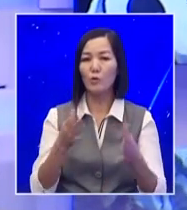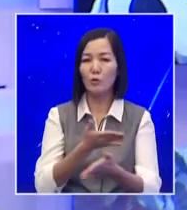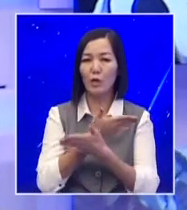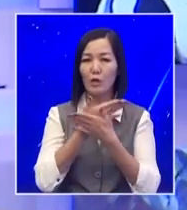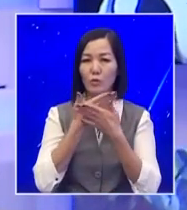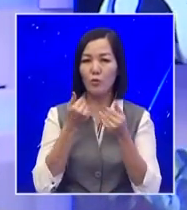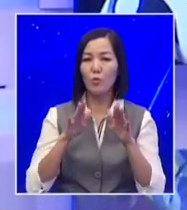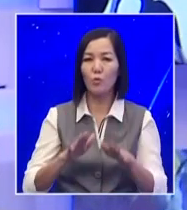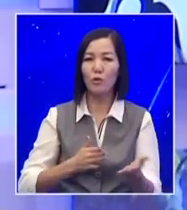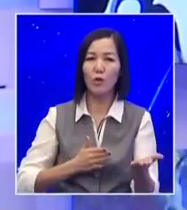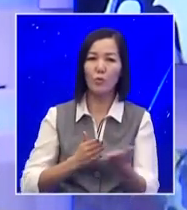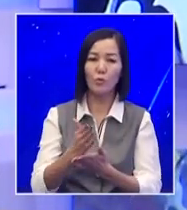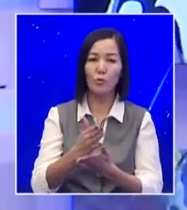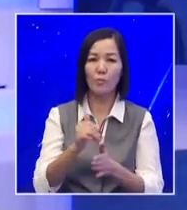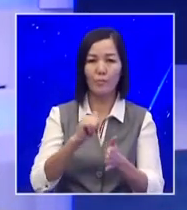тұсынан өтуі себеп болған.